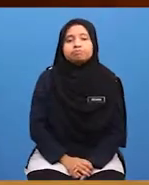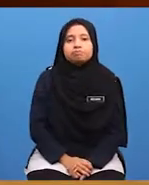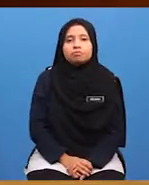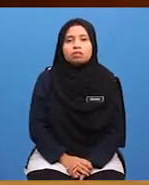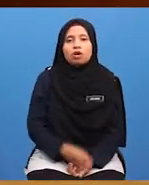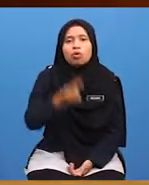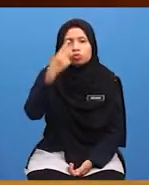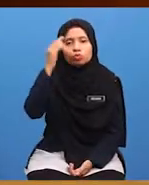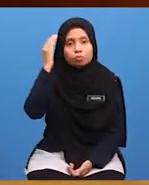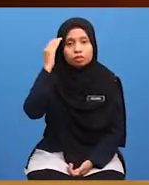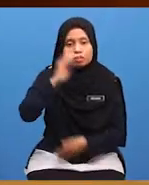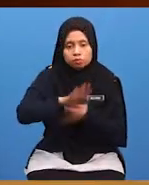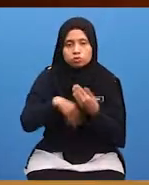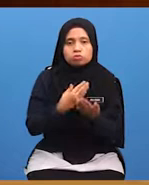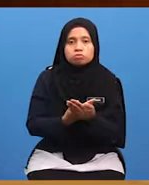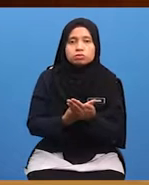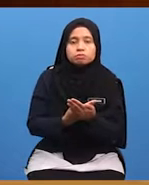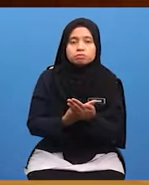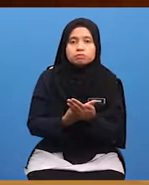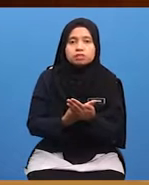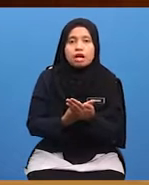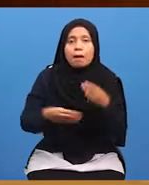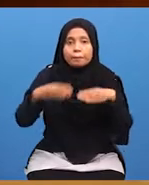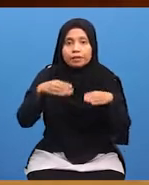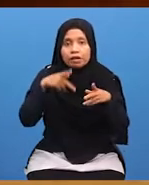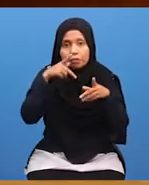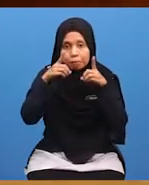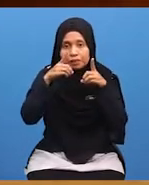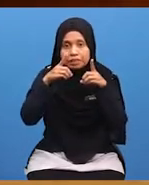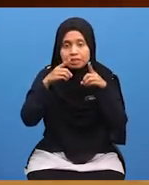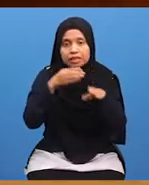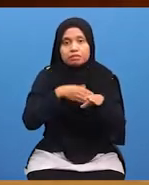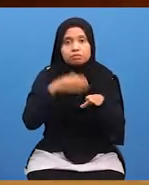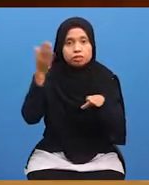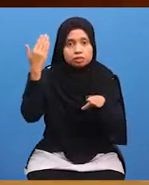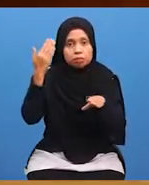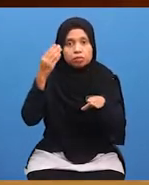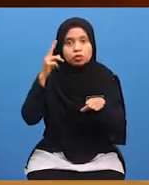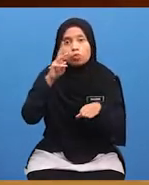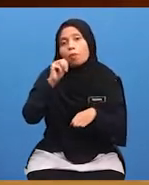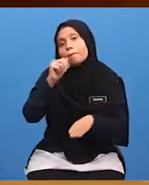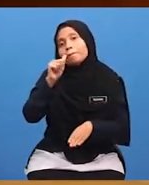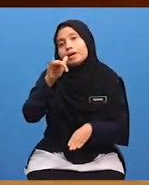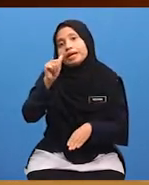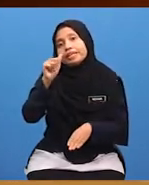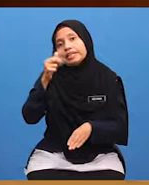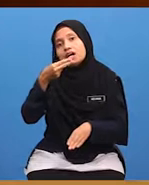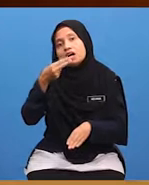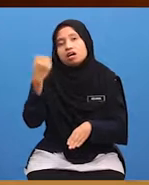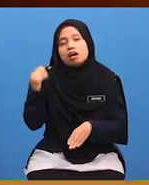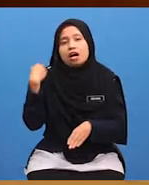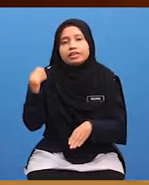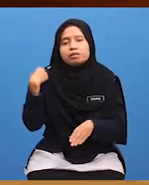Untuk pengetahuan para pelajar, bidang pendidikan pada zaman Bani Umayyah mempunyai